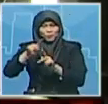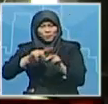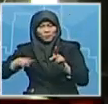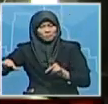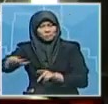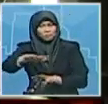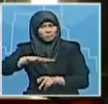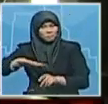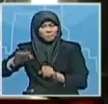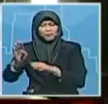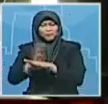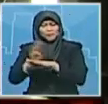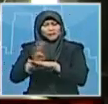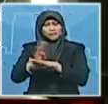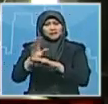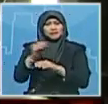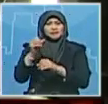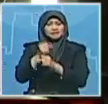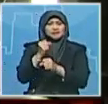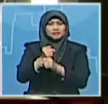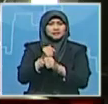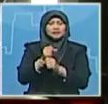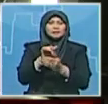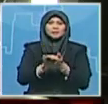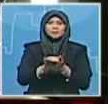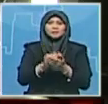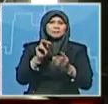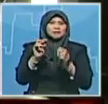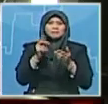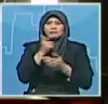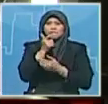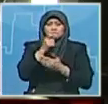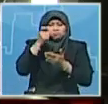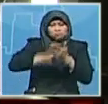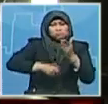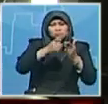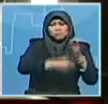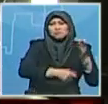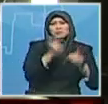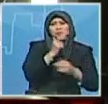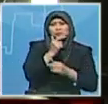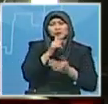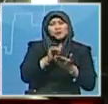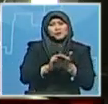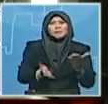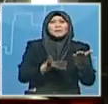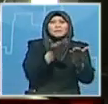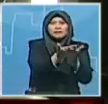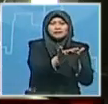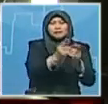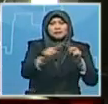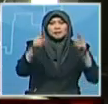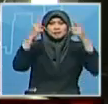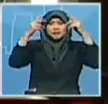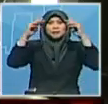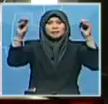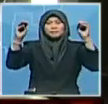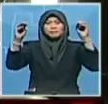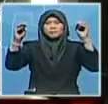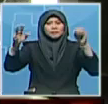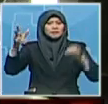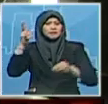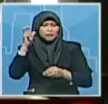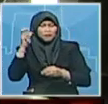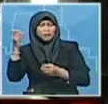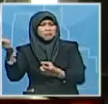dan mereka berniaga dan bekerja dalam CIQ itu tidak dikenakan tol. Itu saja yang dibawa. Tapi Yang Amat Berhormat Perdana Menteri bila dia